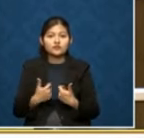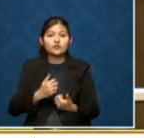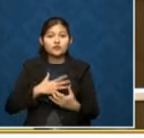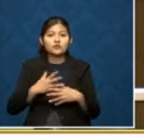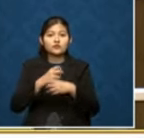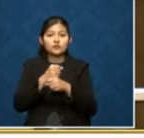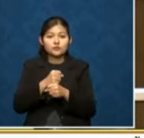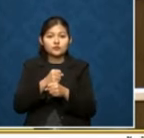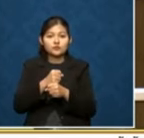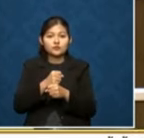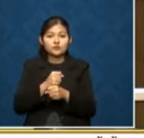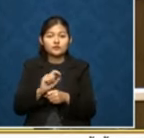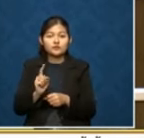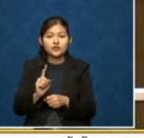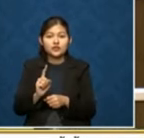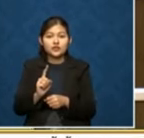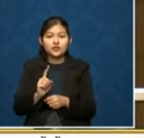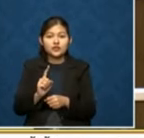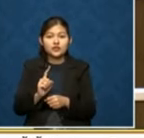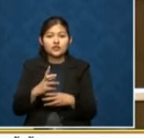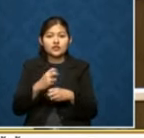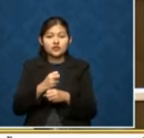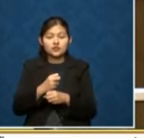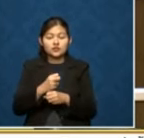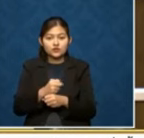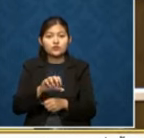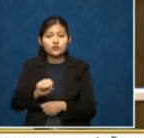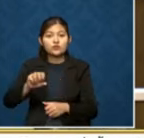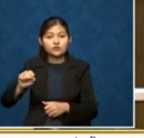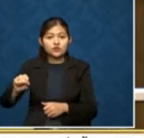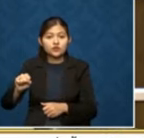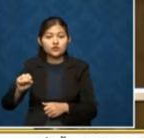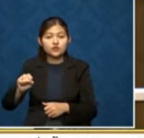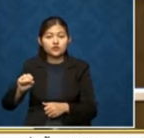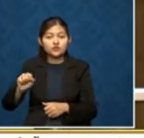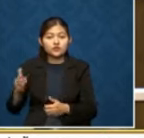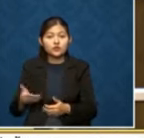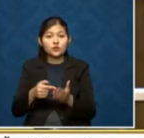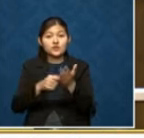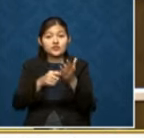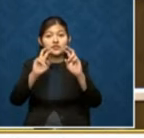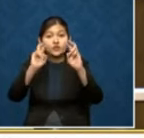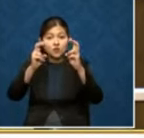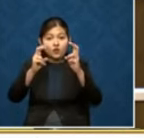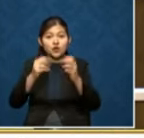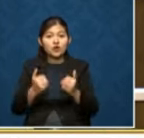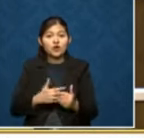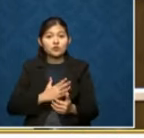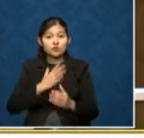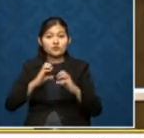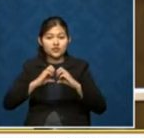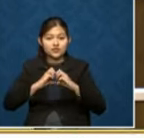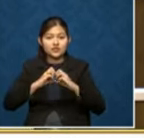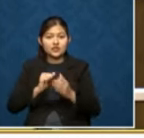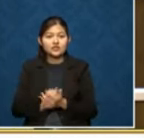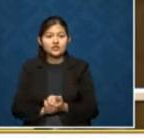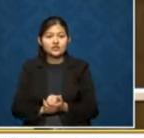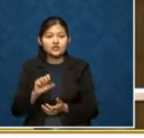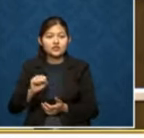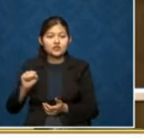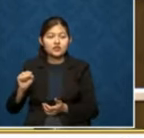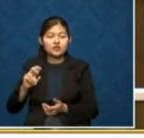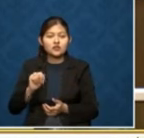ปของผู้เสนอญัตติของท่านส.ส.สลิดพงษ์เกี่ยวข้องเป็นผู้เสนอของพรรคภูมิใจไทยท่านส.ส.ณัชน